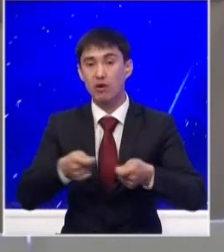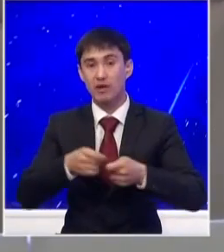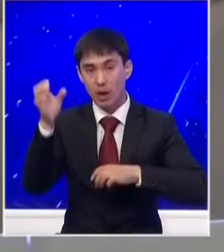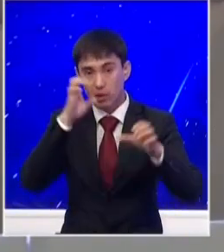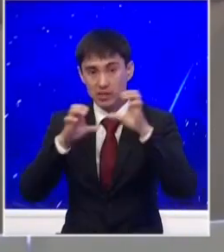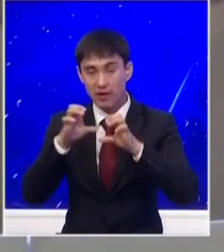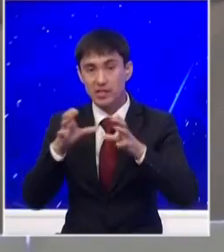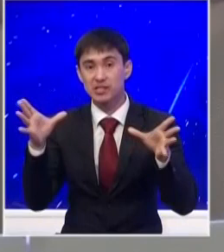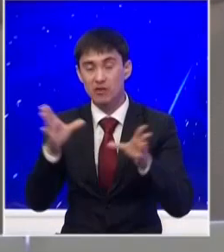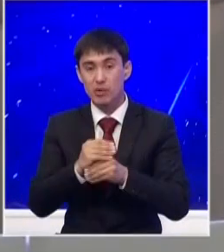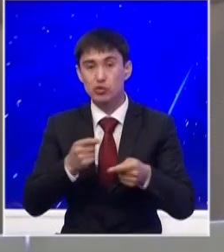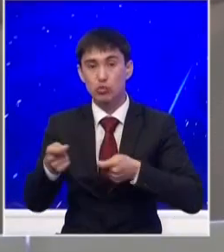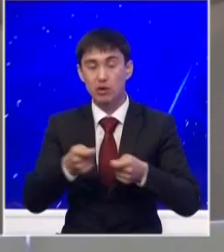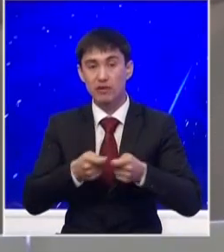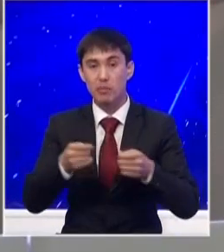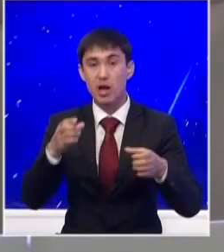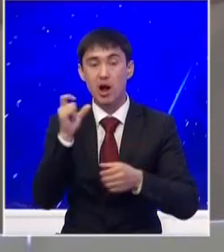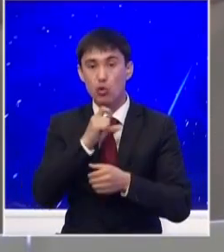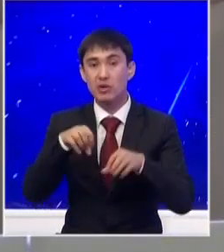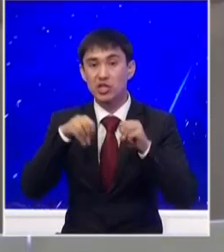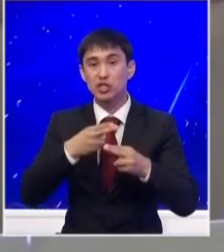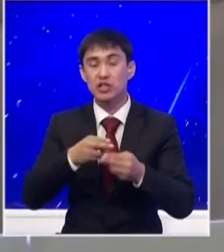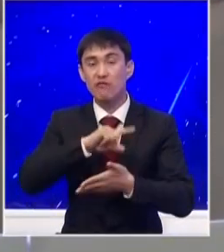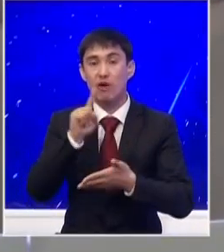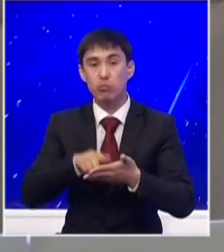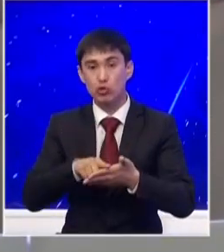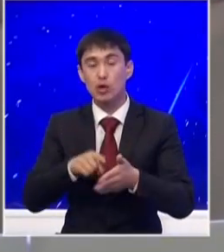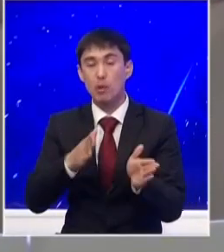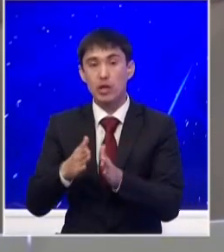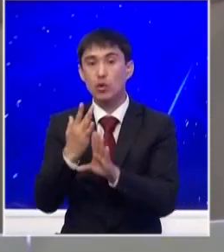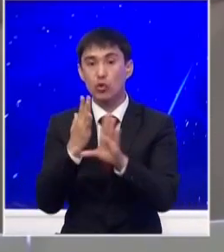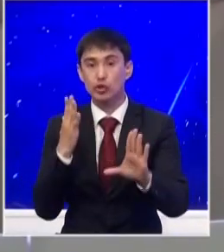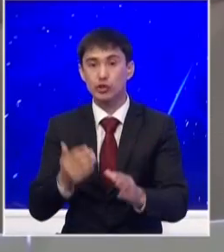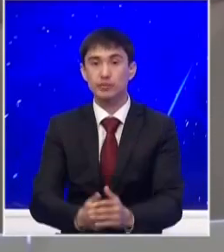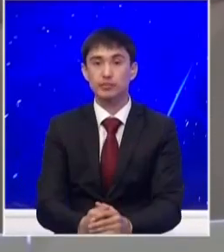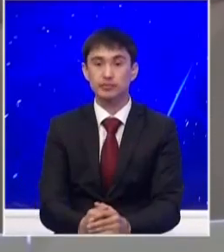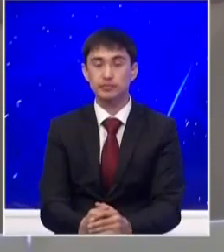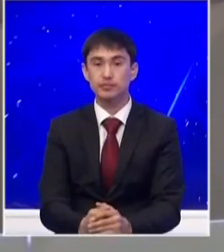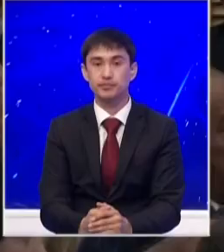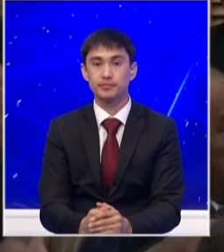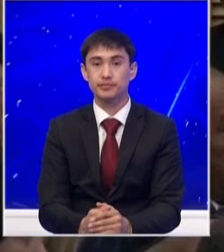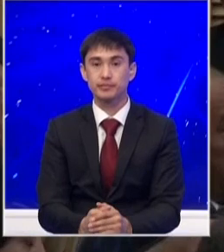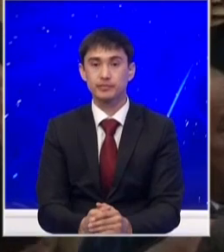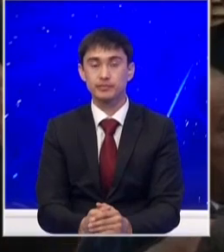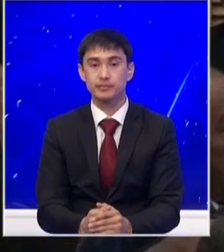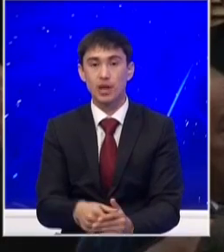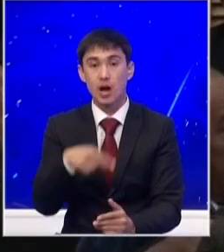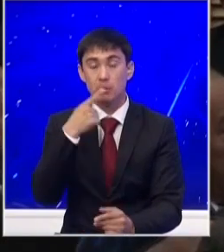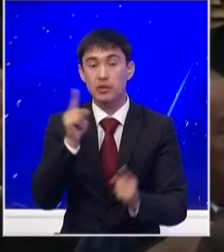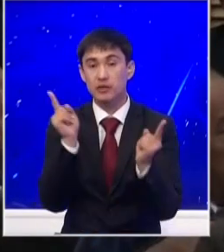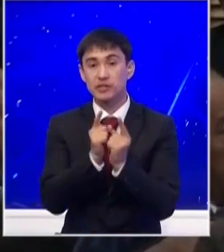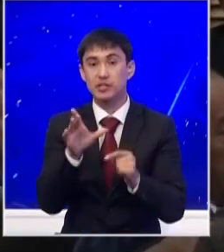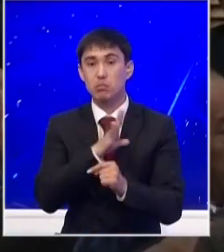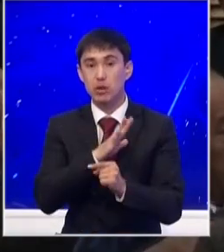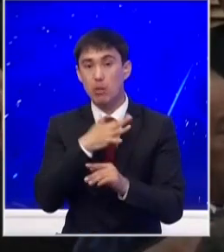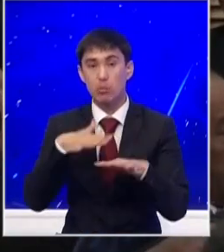образования совместно с управлением экономики решит этот вопрос в порядке очереди отметим что на встрече